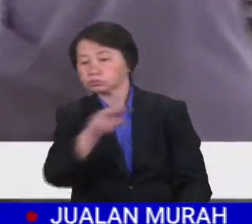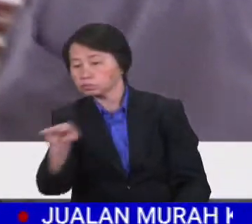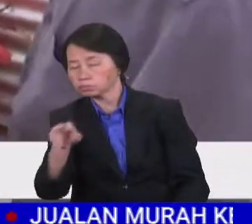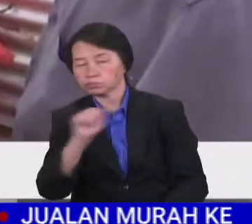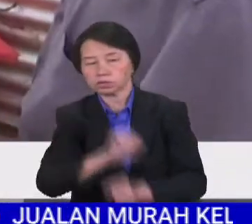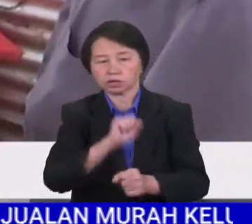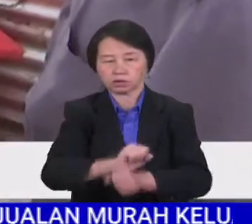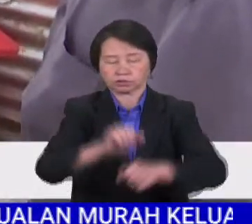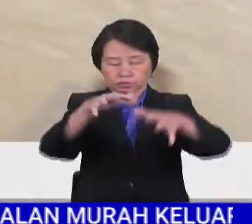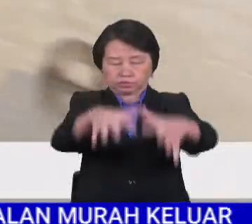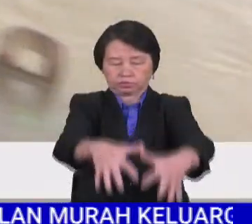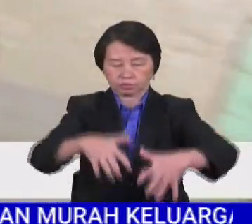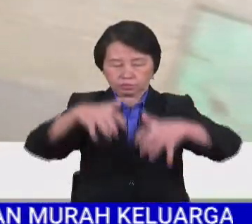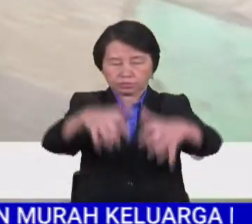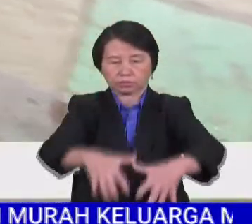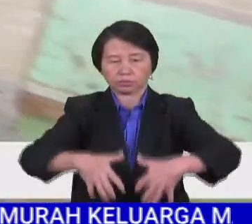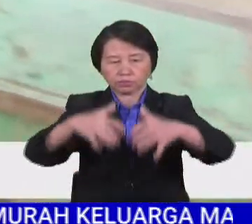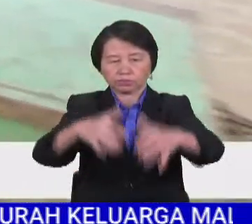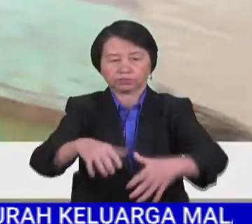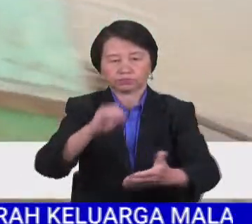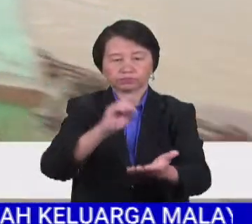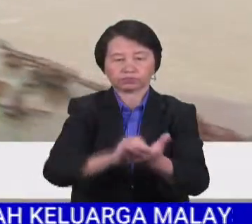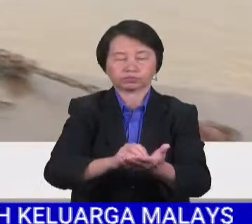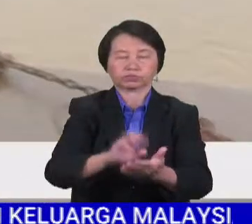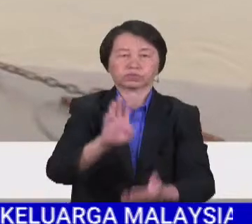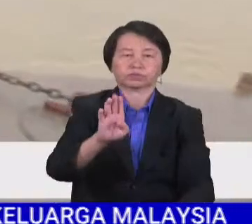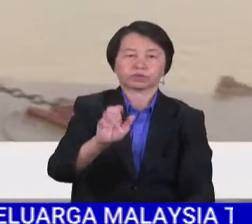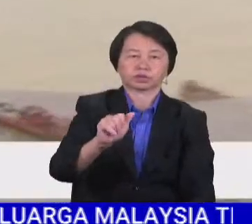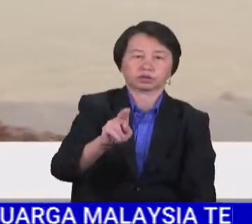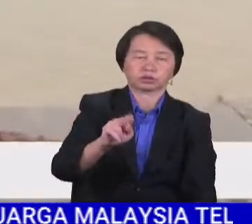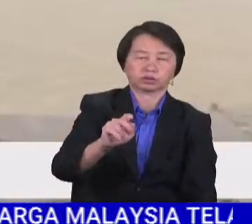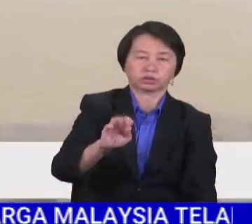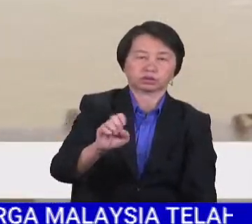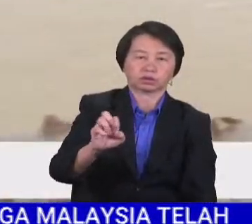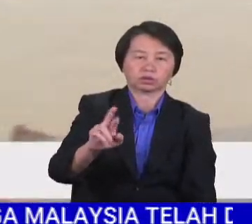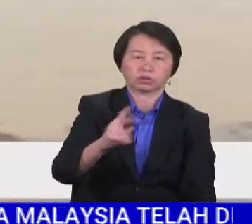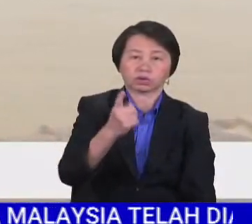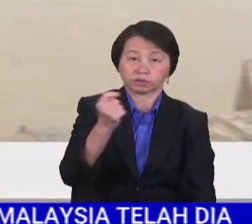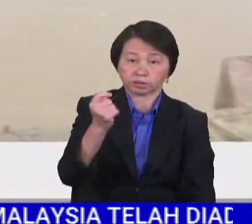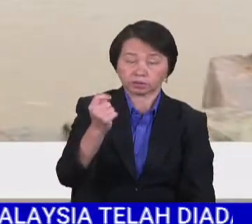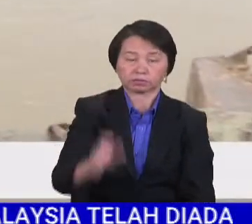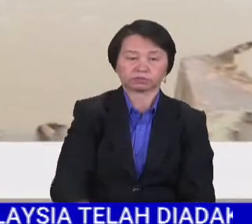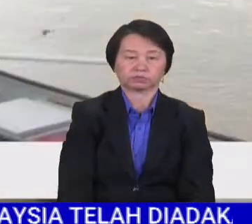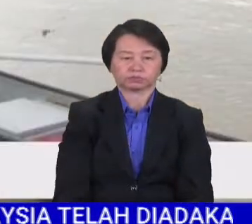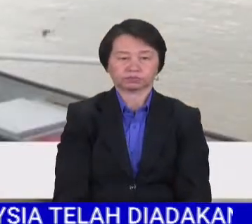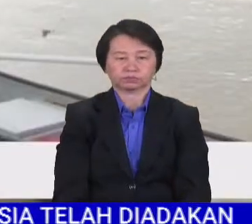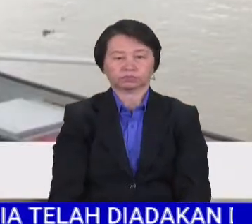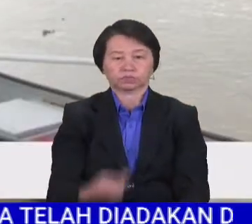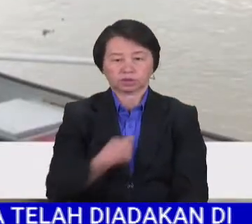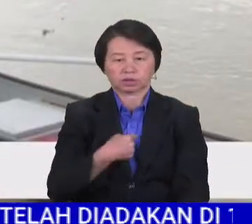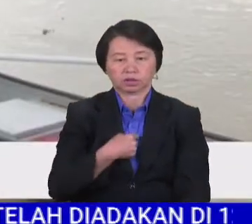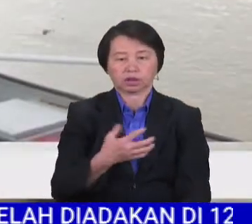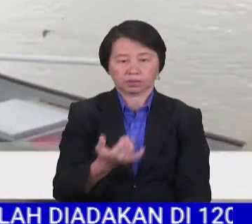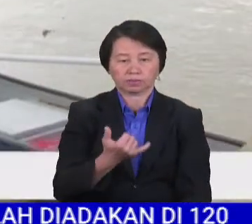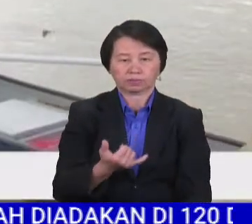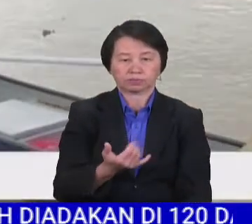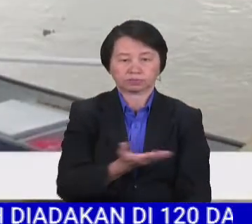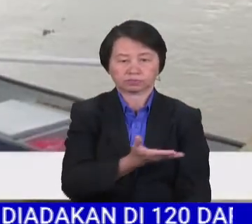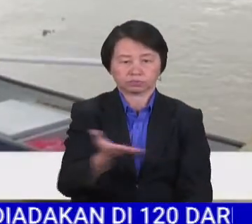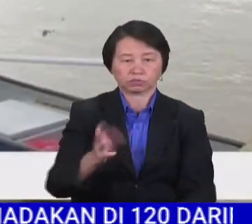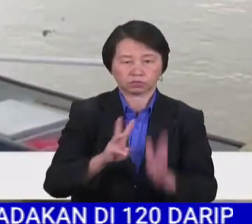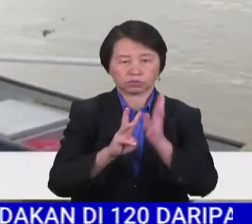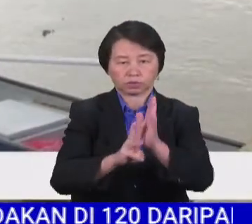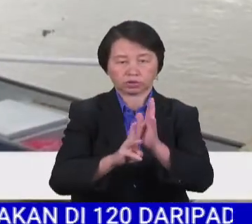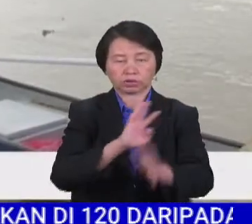kerja-kerja mendalamkan Sungai Teluk bus di Western bufet Saya mau pilih bagi membagi mewakili semua